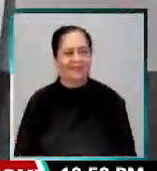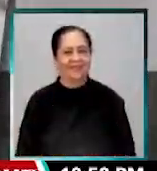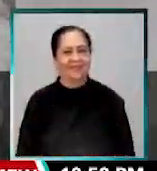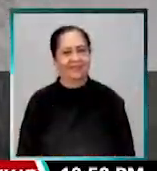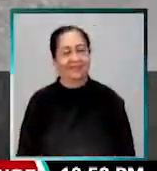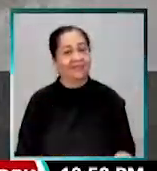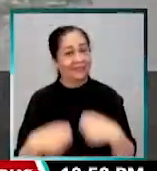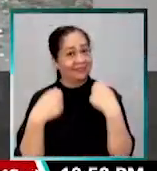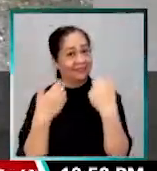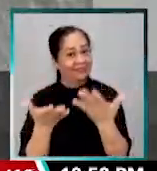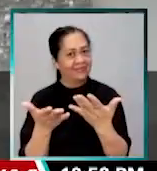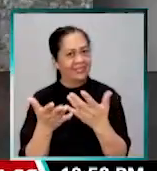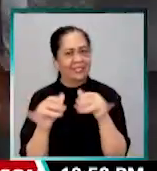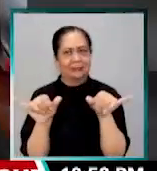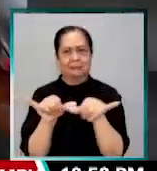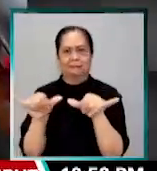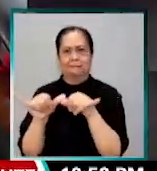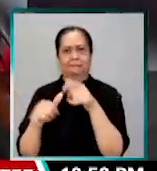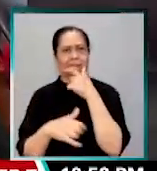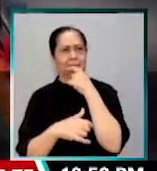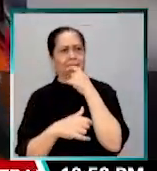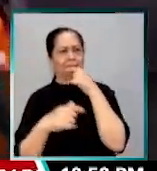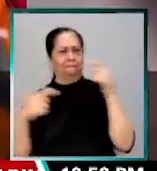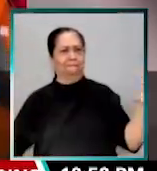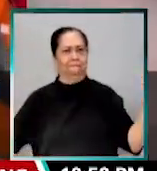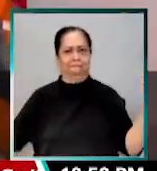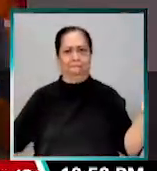Ayan, tansyang-tansya niya ang lapad.